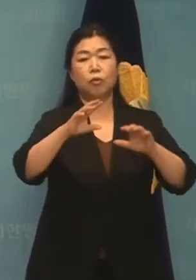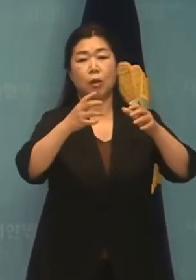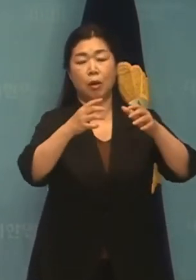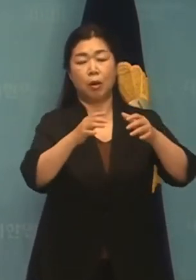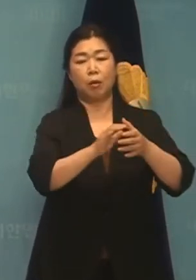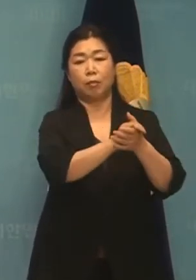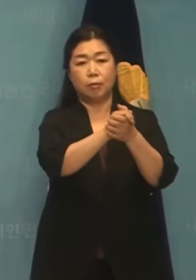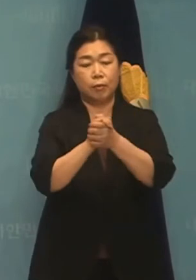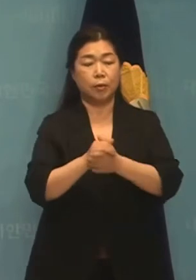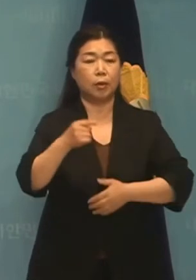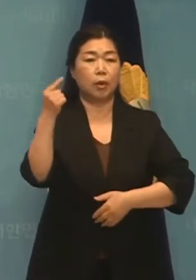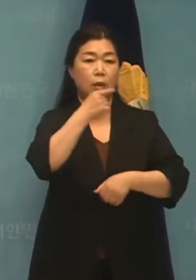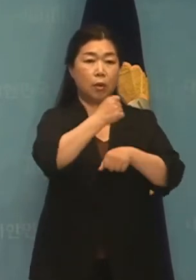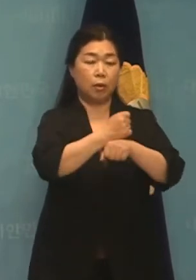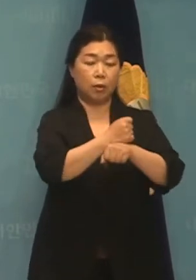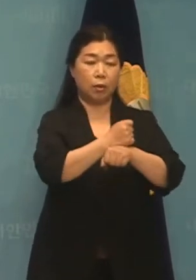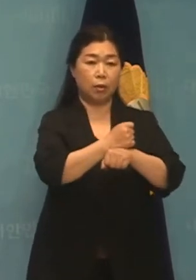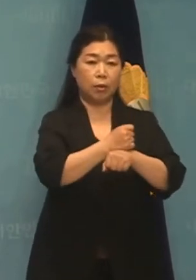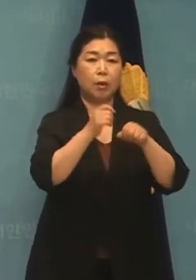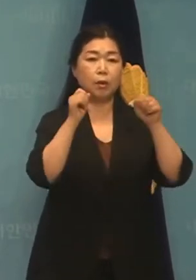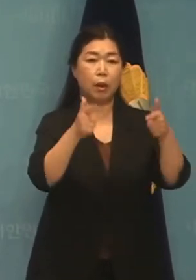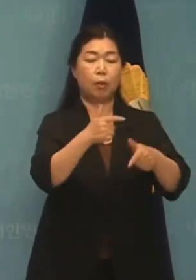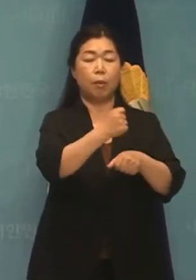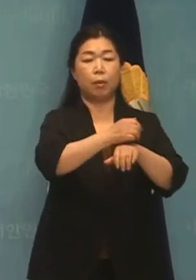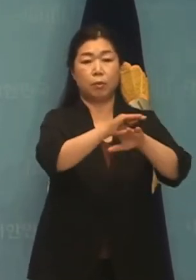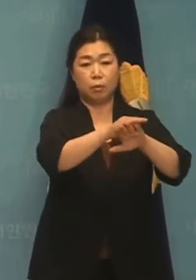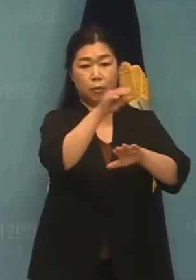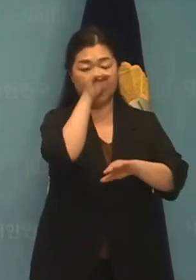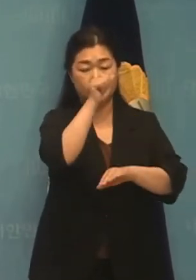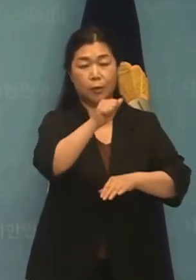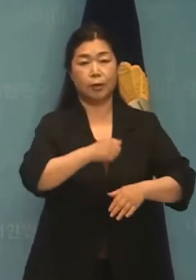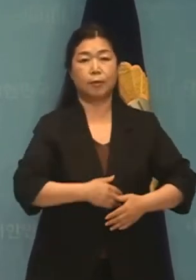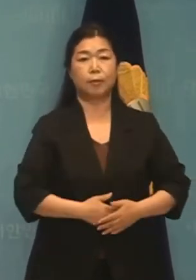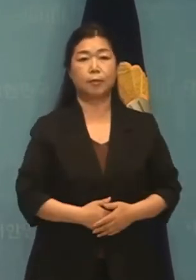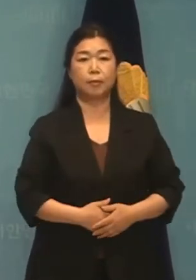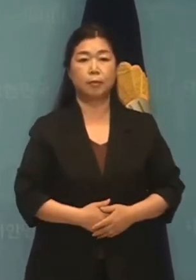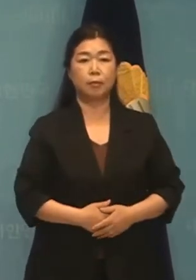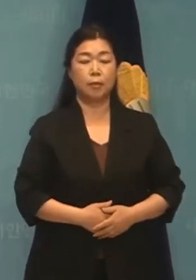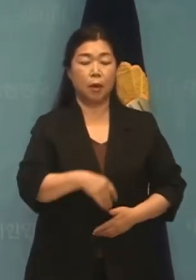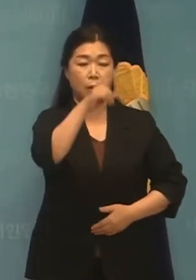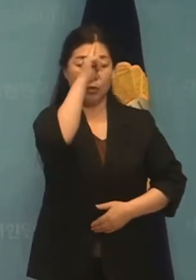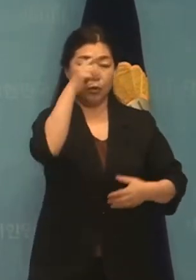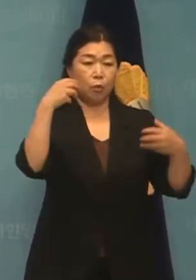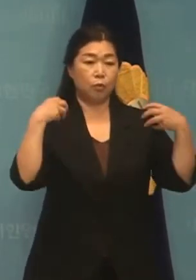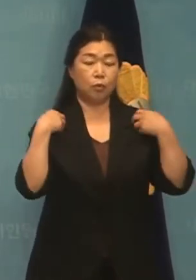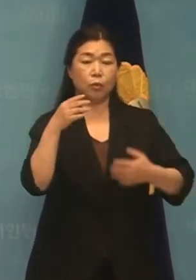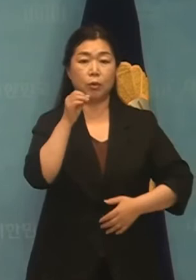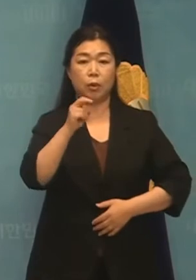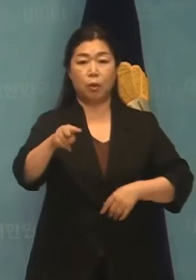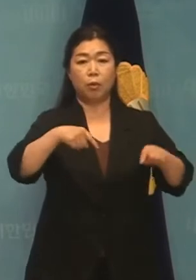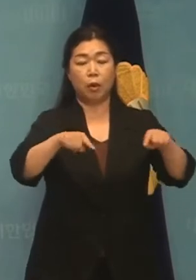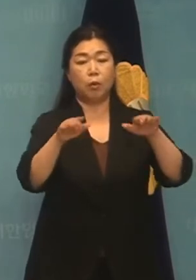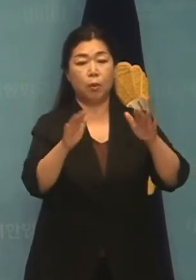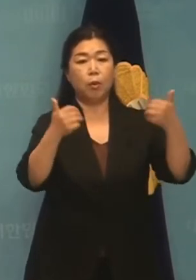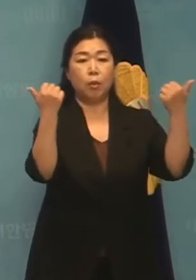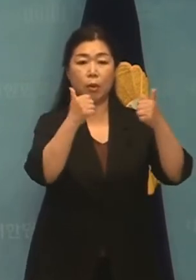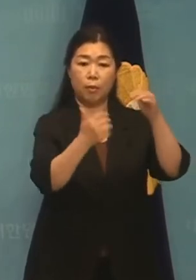한미공조체제를 강화하는 계기로 삼아야 합니다. 정부 여당은 이번